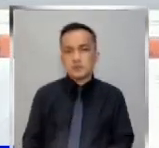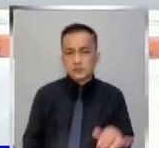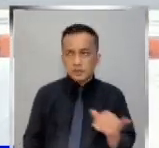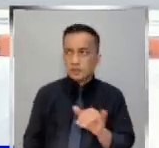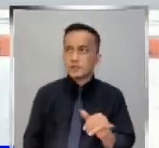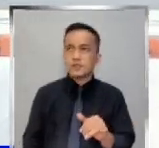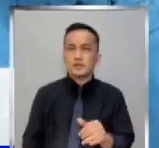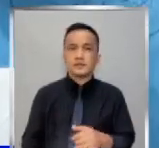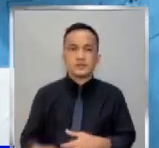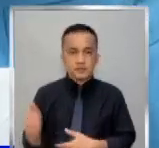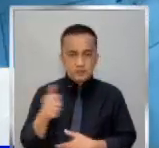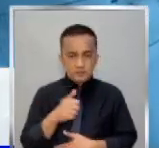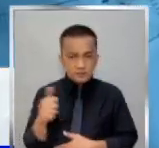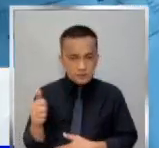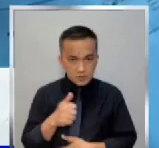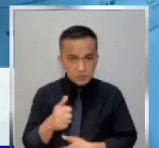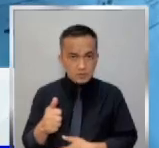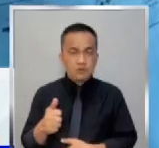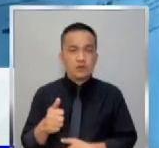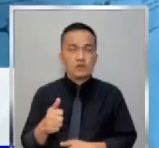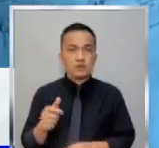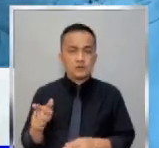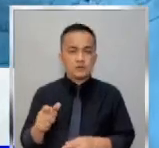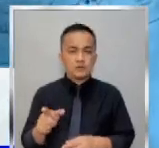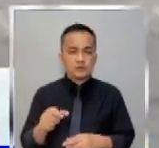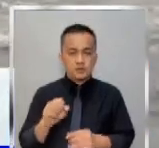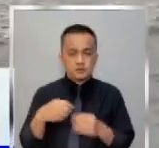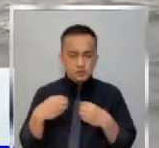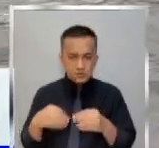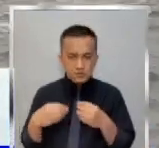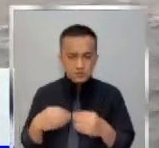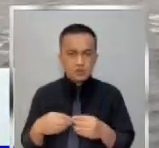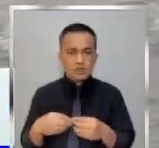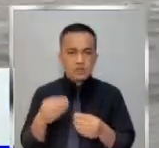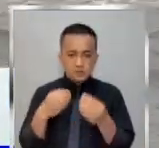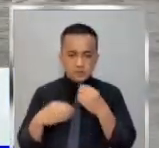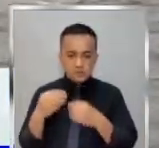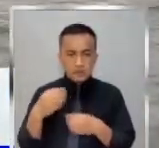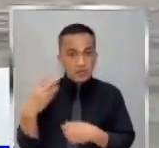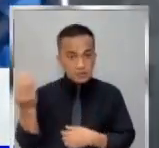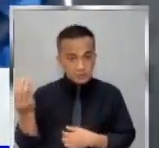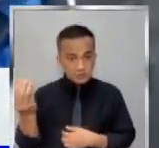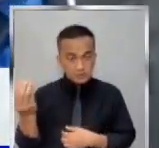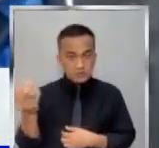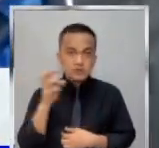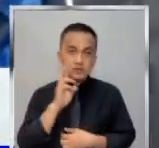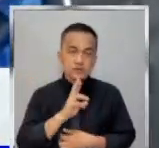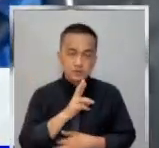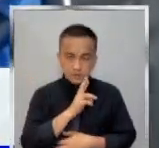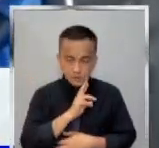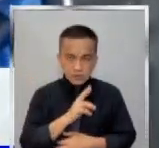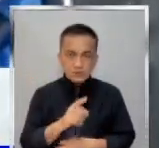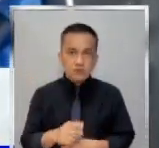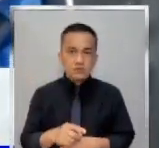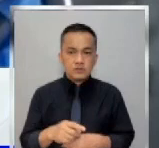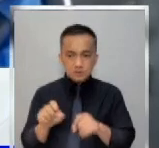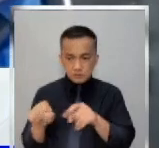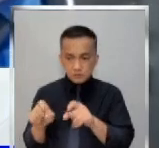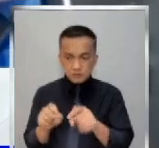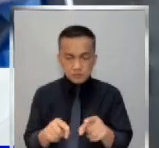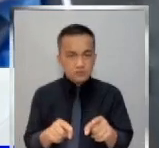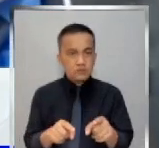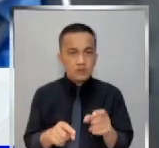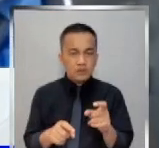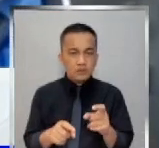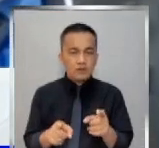transportation, then also shop, then eat out, no, yung mga restaurants, yung mga retailers na positively